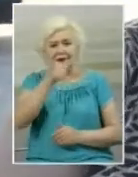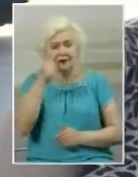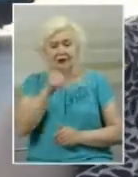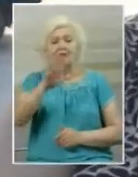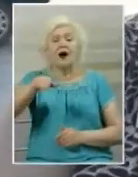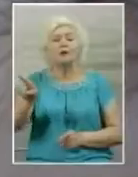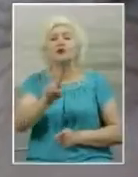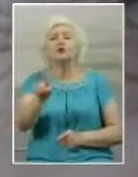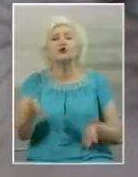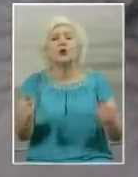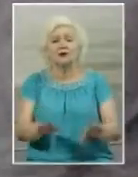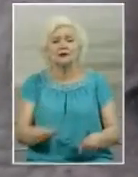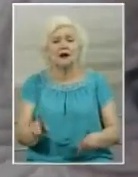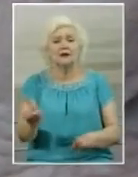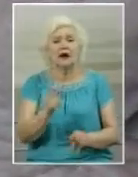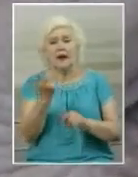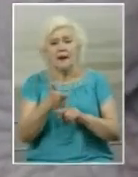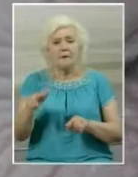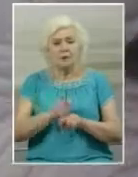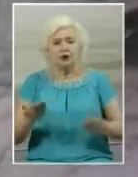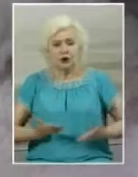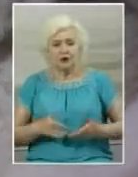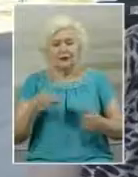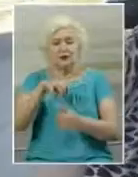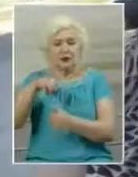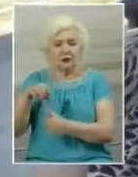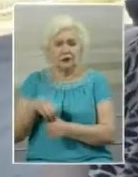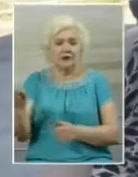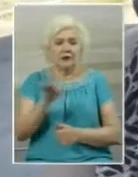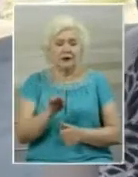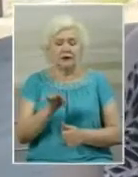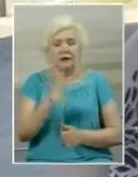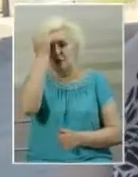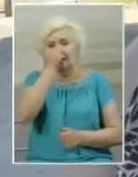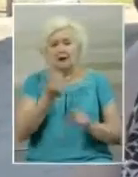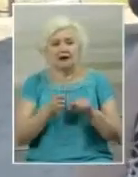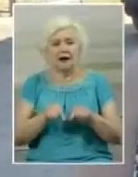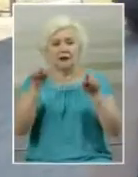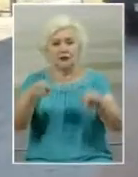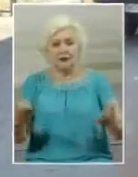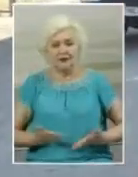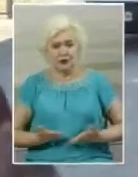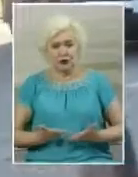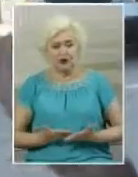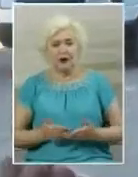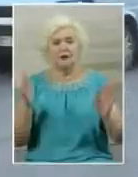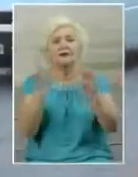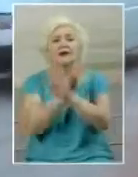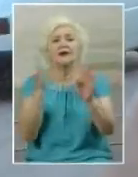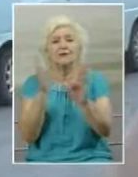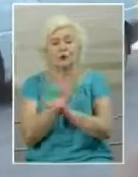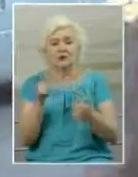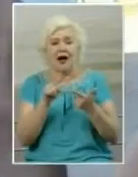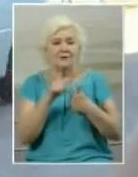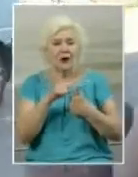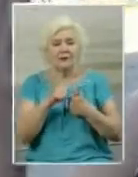что останется? Большинство здесь живут с грибов, рвут грибы и благодаря этому здесь выживают. И воздух. Во-первых,